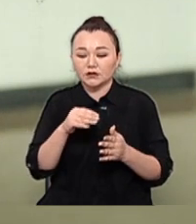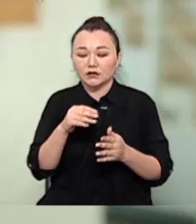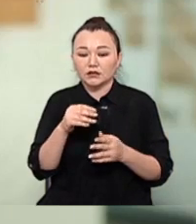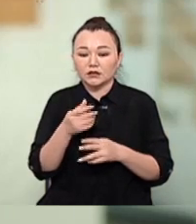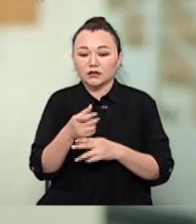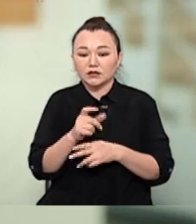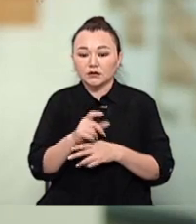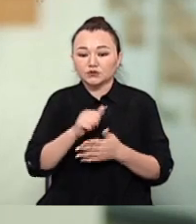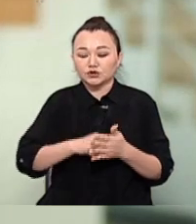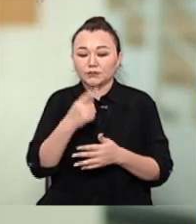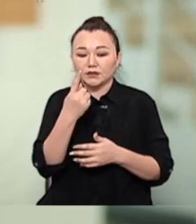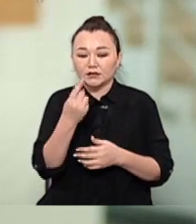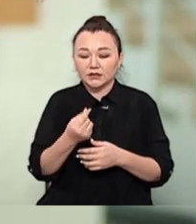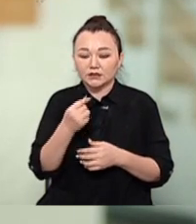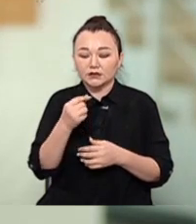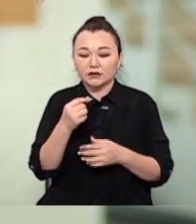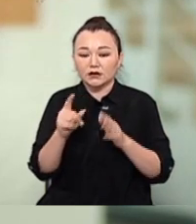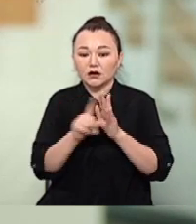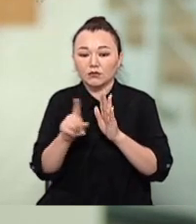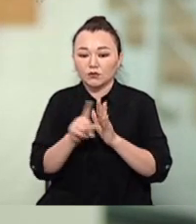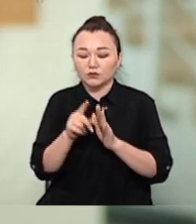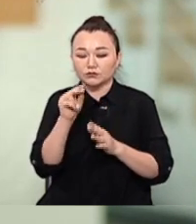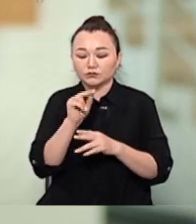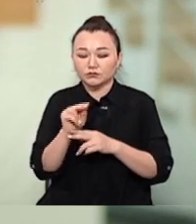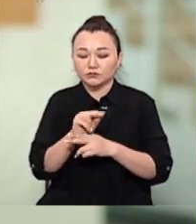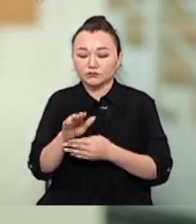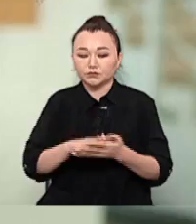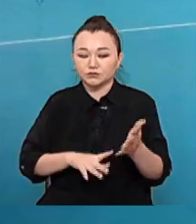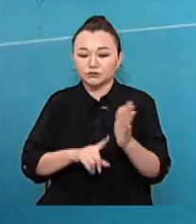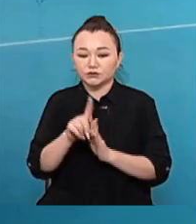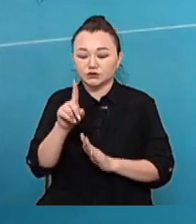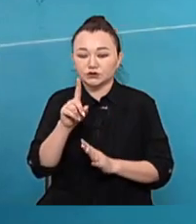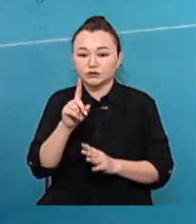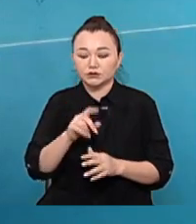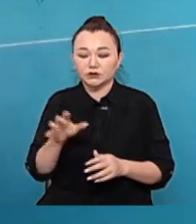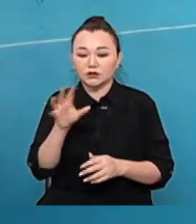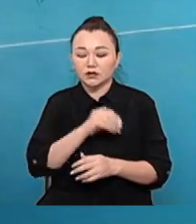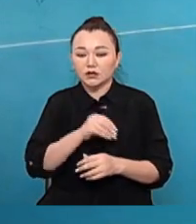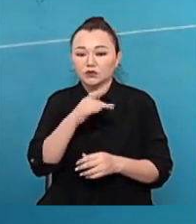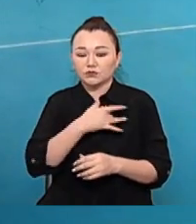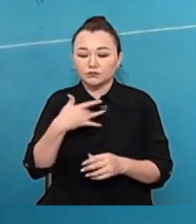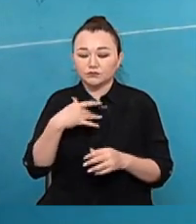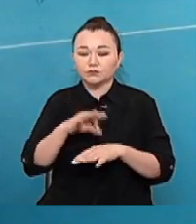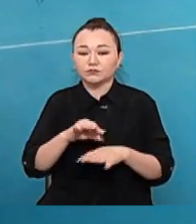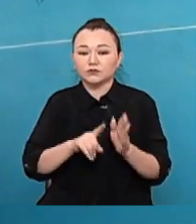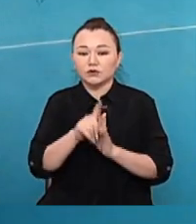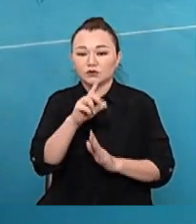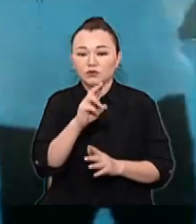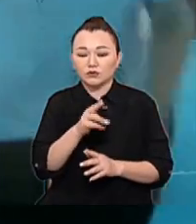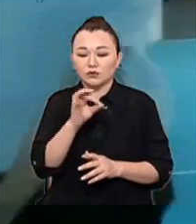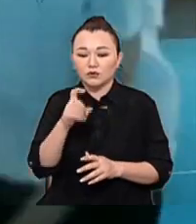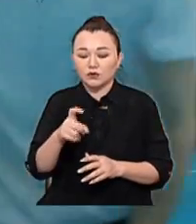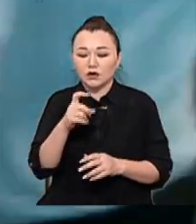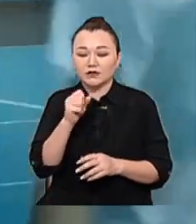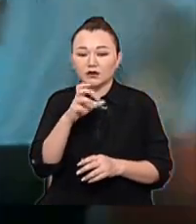себептен бірінші күннен бастап амбулаторлық емде жалғастыруды бастауда. Туберкулез ауруының қоздырғышы қоқ таяқшасы